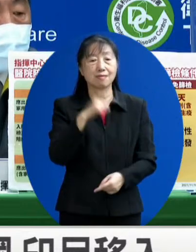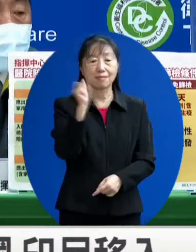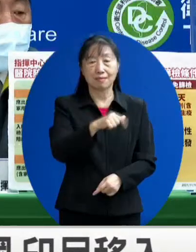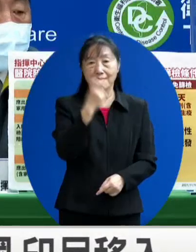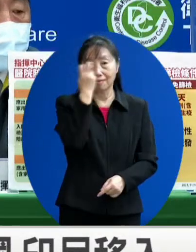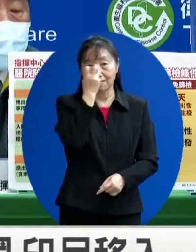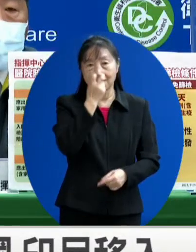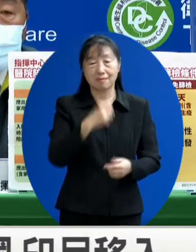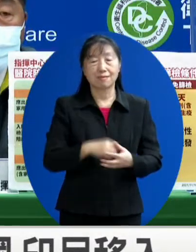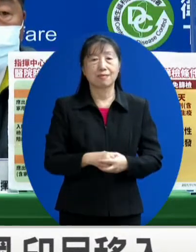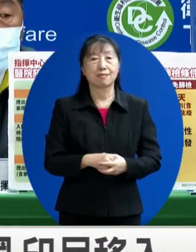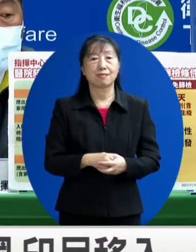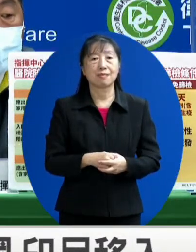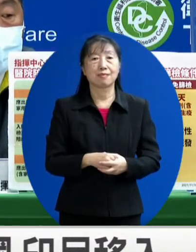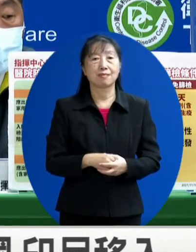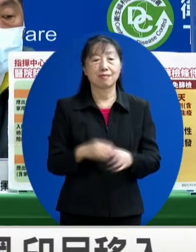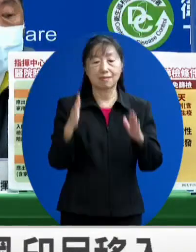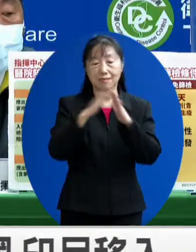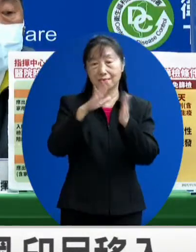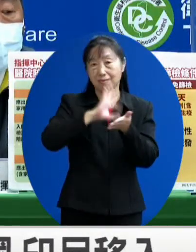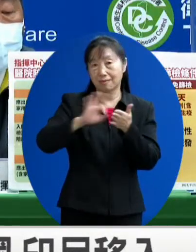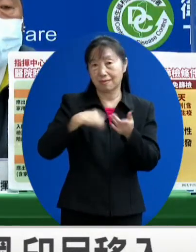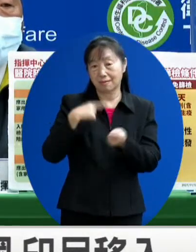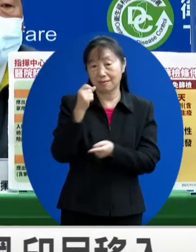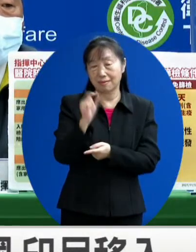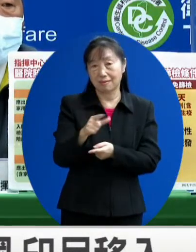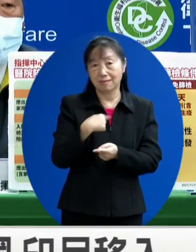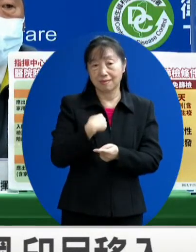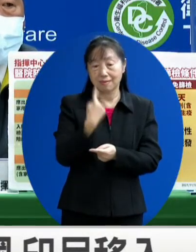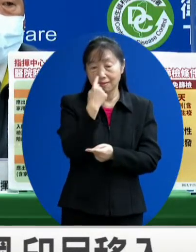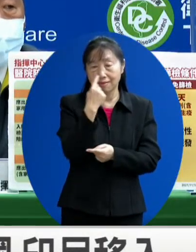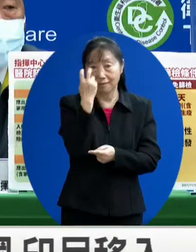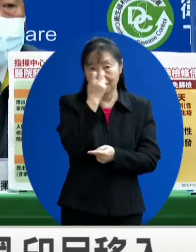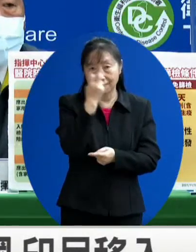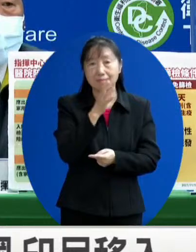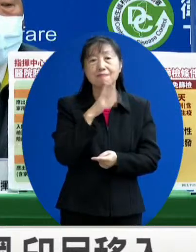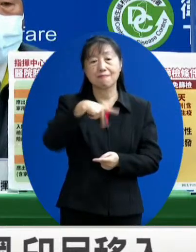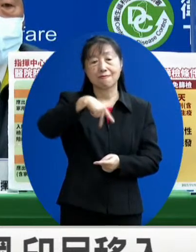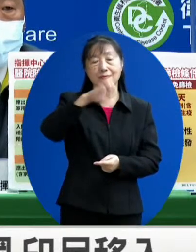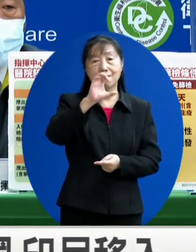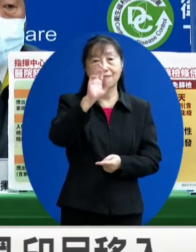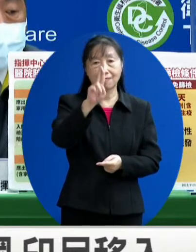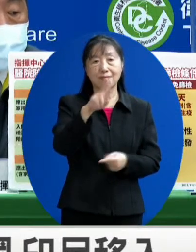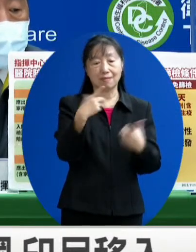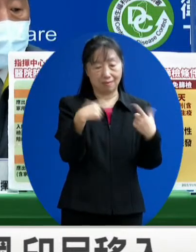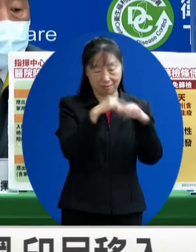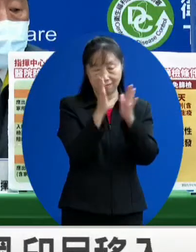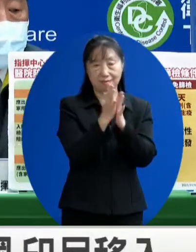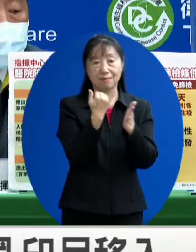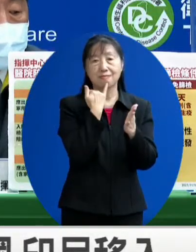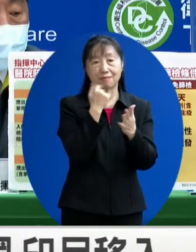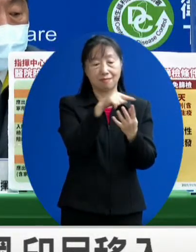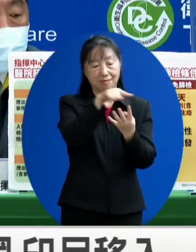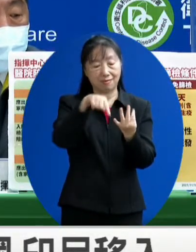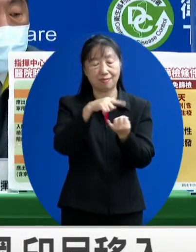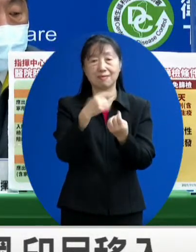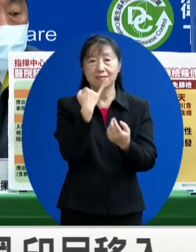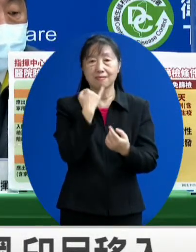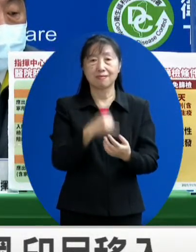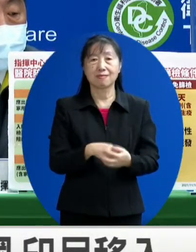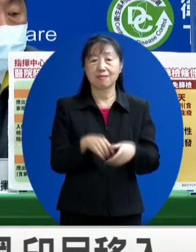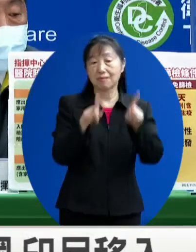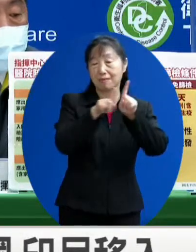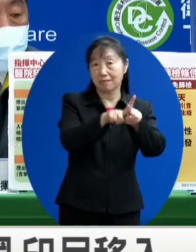筛，含家用的快筛或者 PCR 的检测，这都可以。那陪